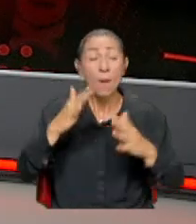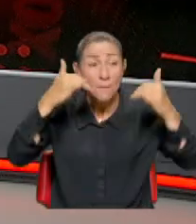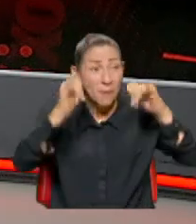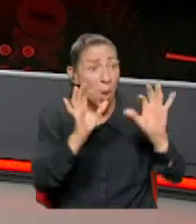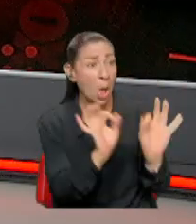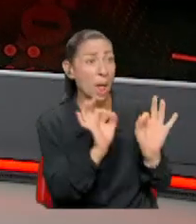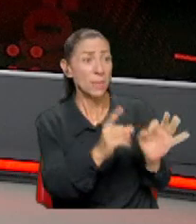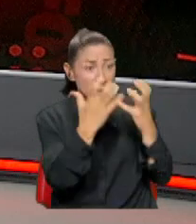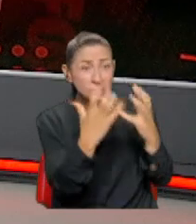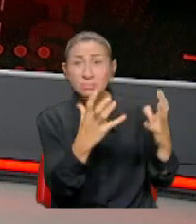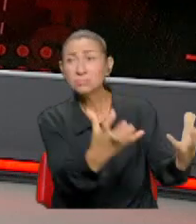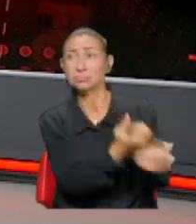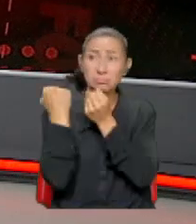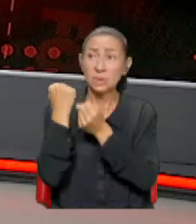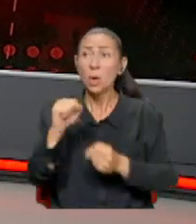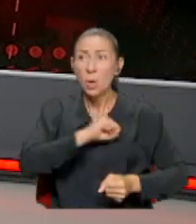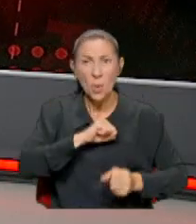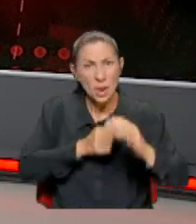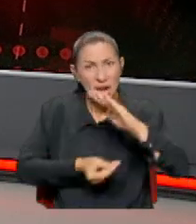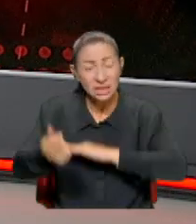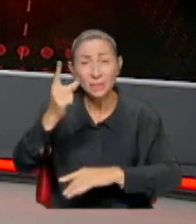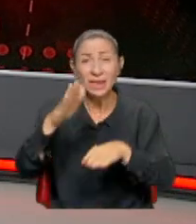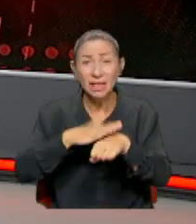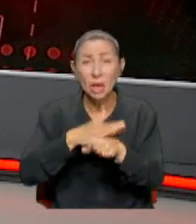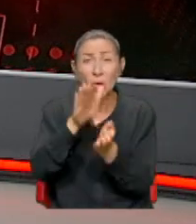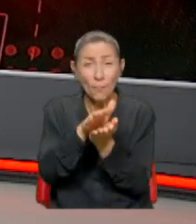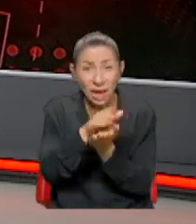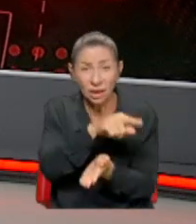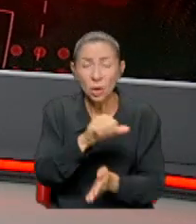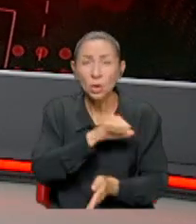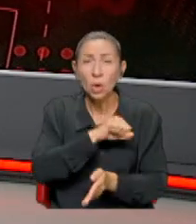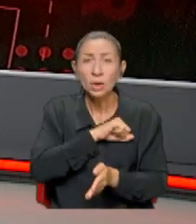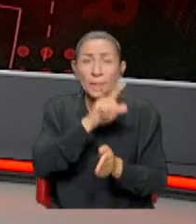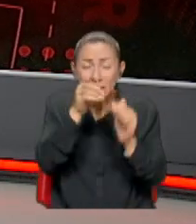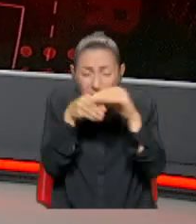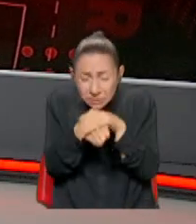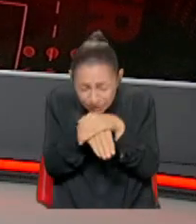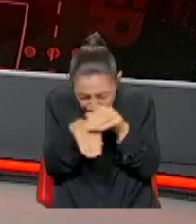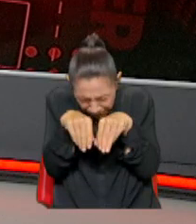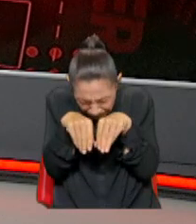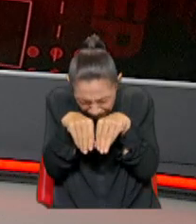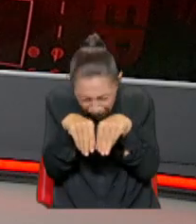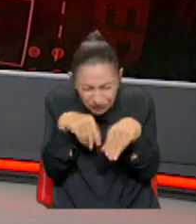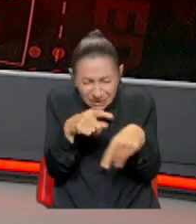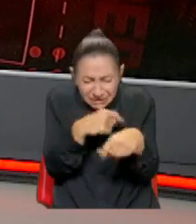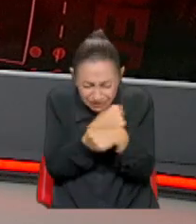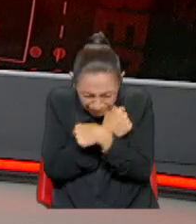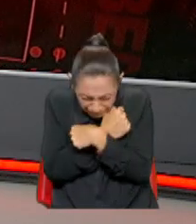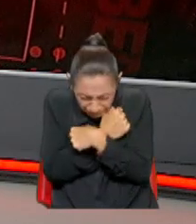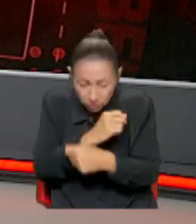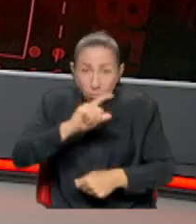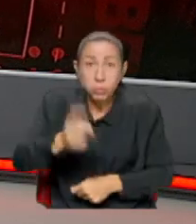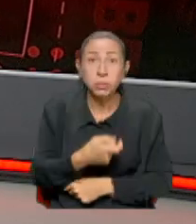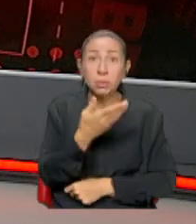daha büyüktü. Yangından korkup kaçan bir kedi ve köpek ise korkudan bir barakanın altına birbirlerine sığınmış